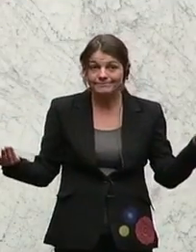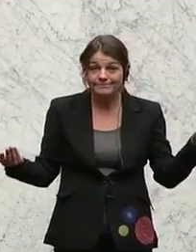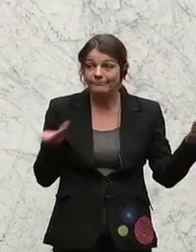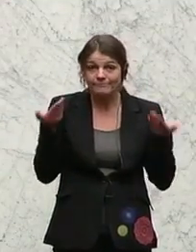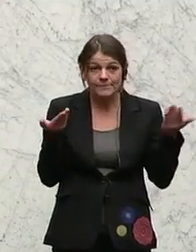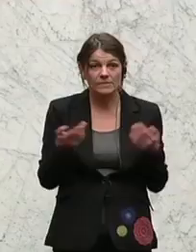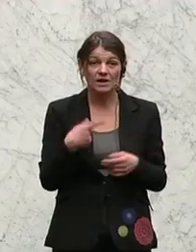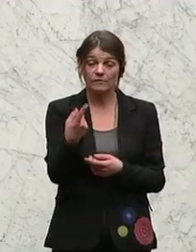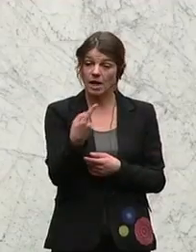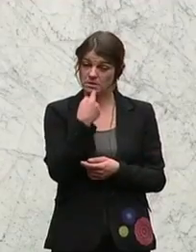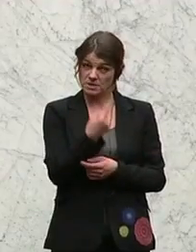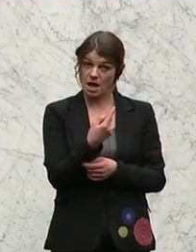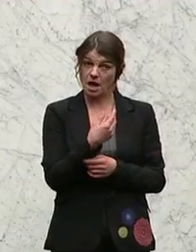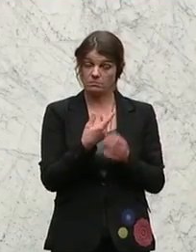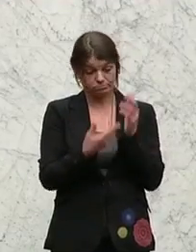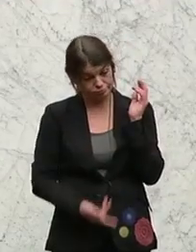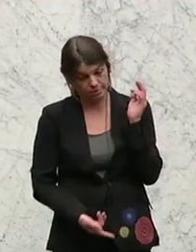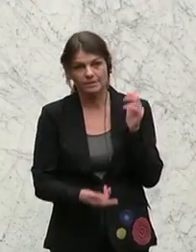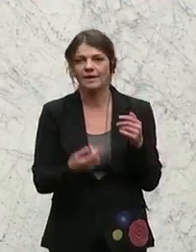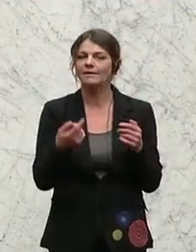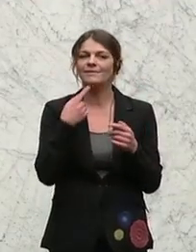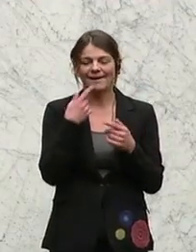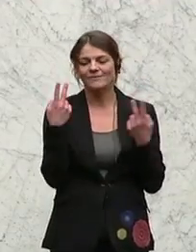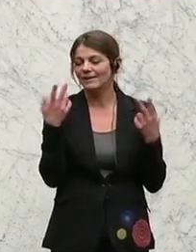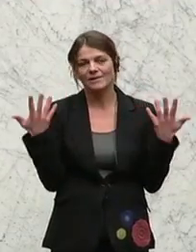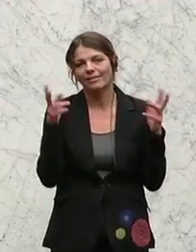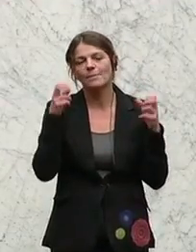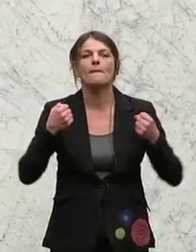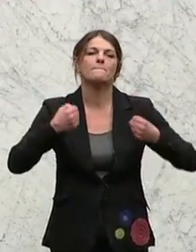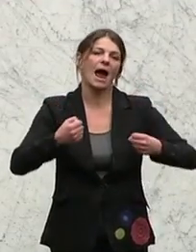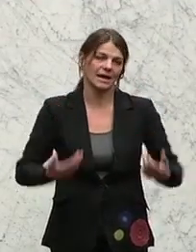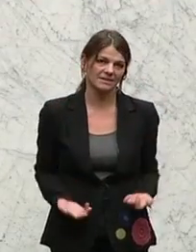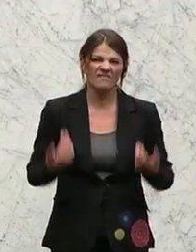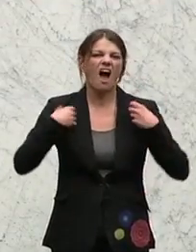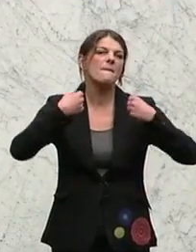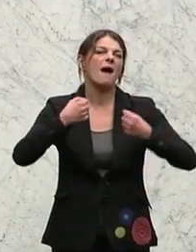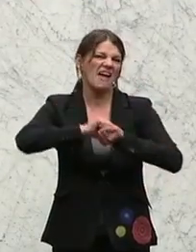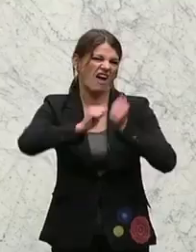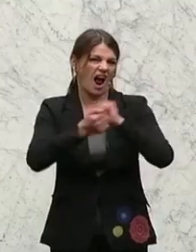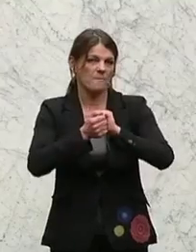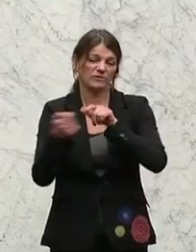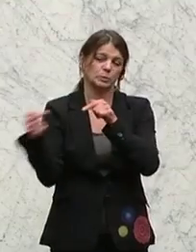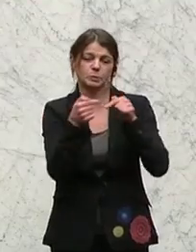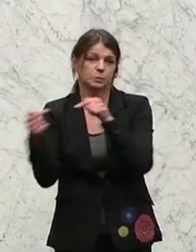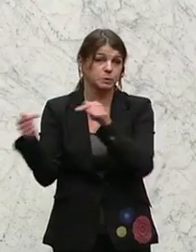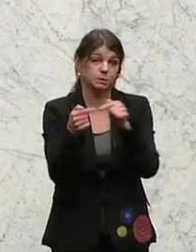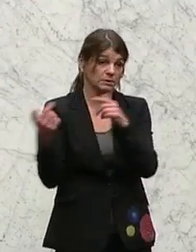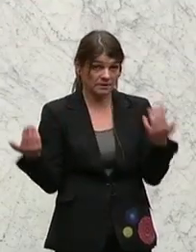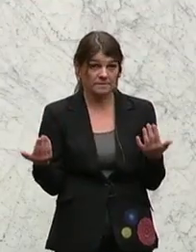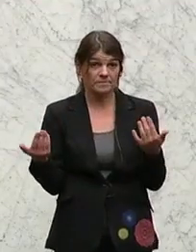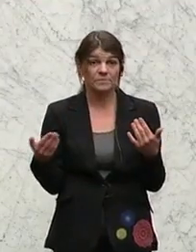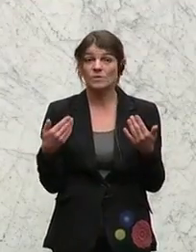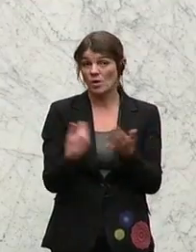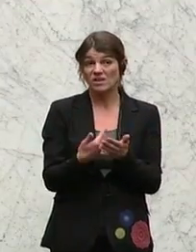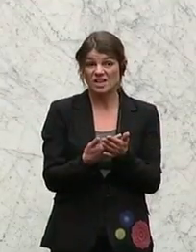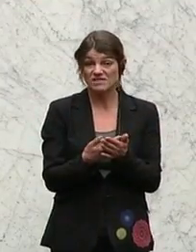den Aussagen ist ganz klar herausgekommen, es ist auch immer um Macht gegangen. Es ist um Machtkämpfe gegangen und damit wurde auch sehr